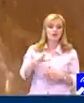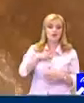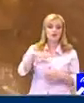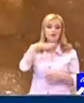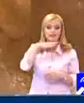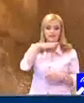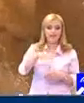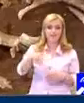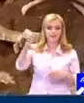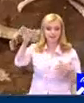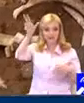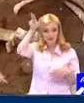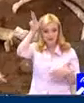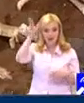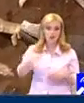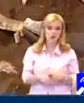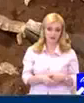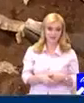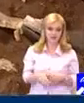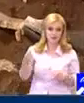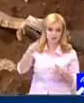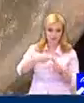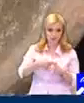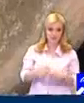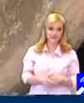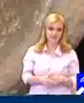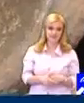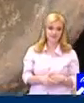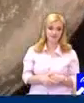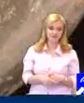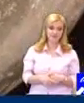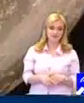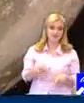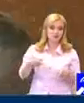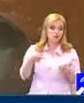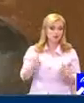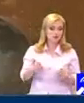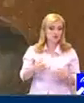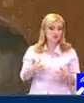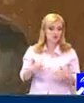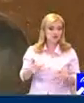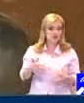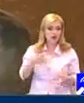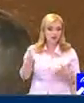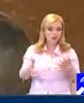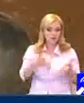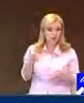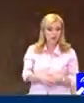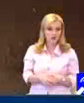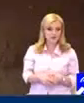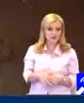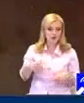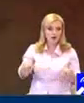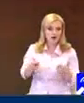capră, în vase ceramice vopsite în negru, unele decorate cu motive geometrice. E o adevărată minune arheologică